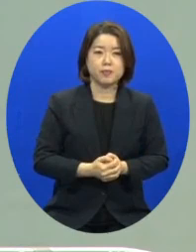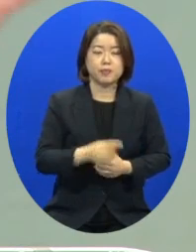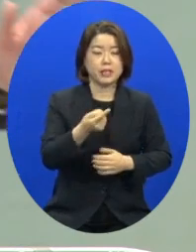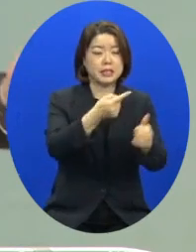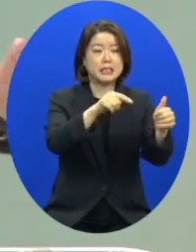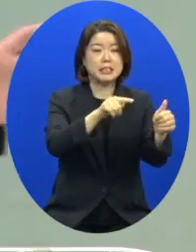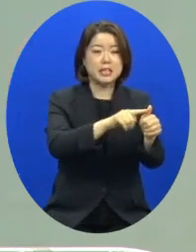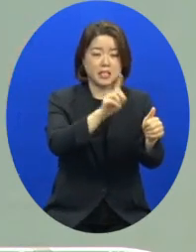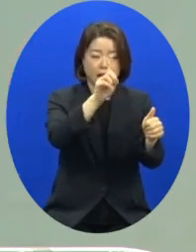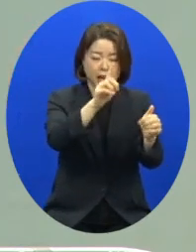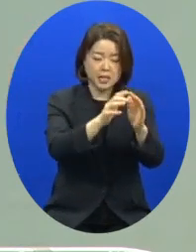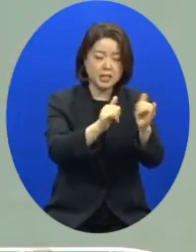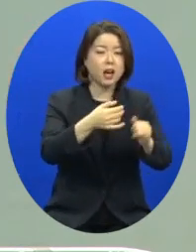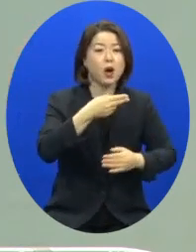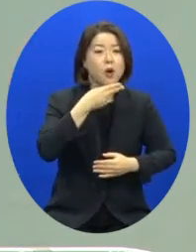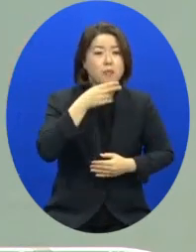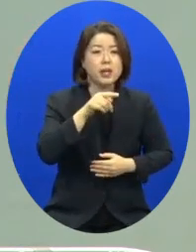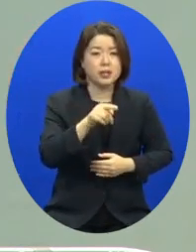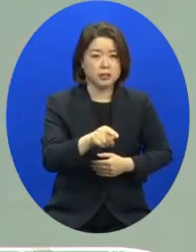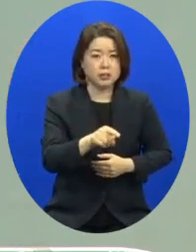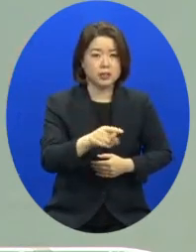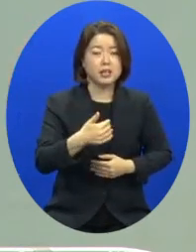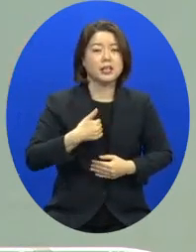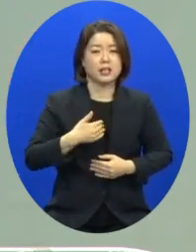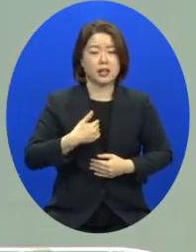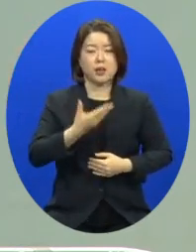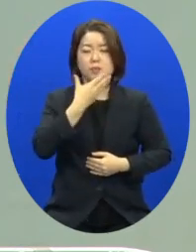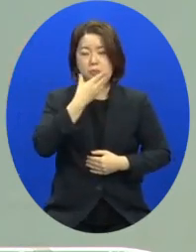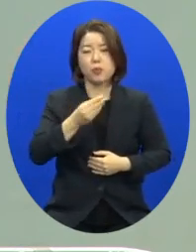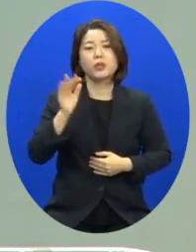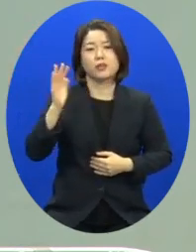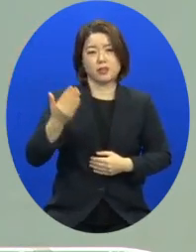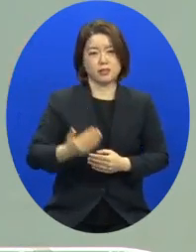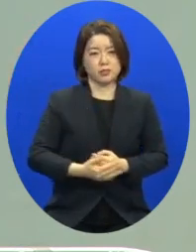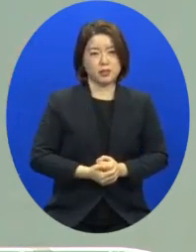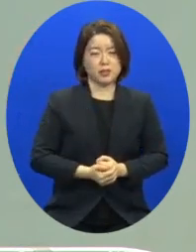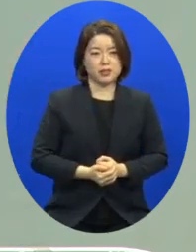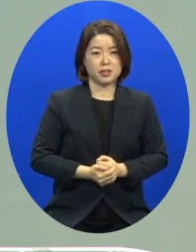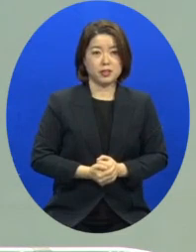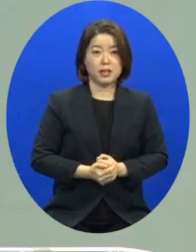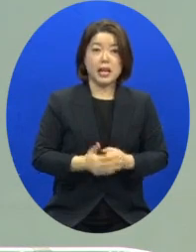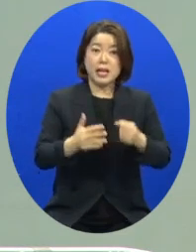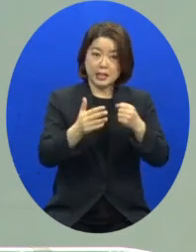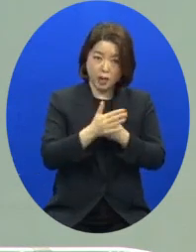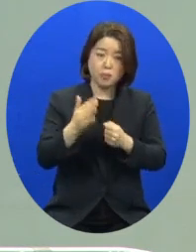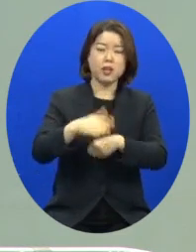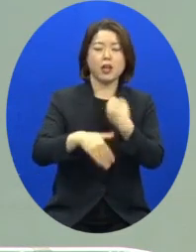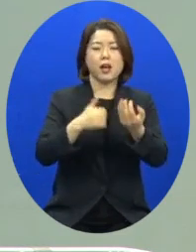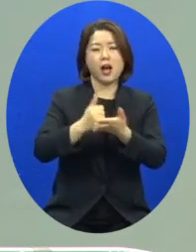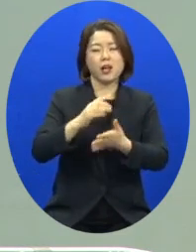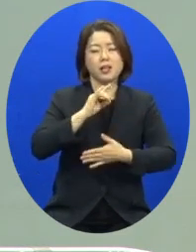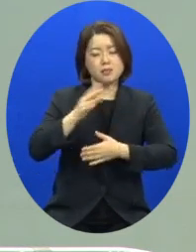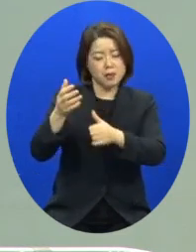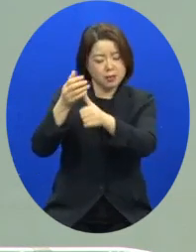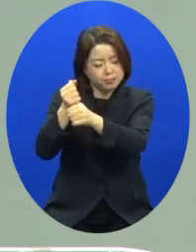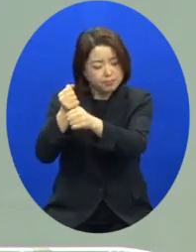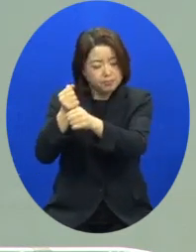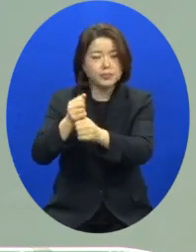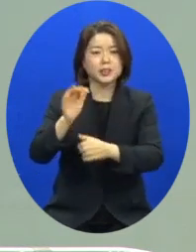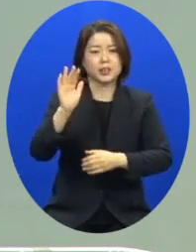의지할 사람이 한 사람도 없다는 것이 저에겐 복이었어요. 그래서 하나님만 붙잡게 된